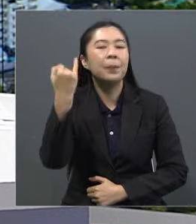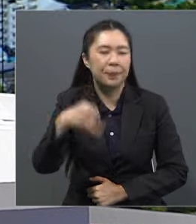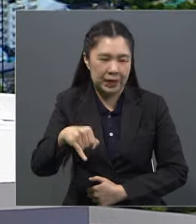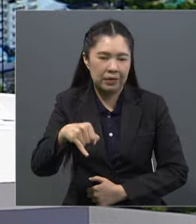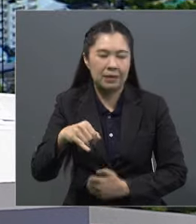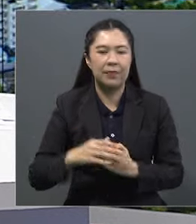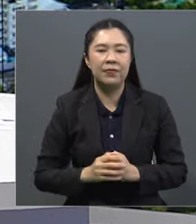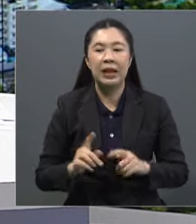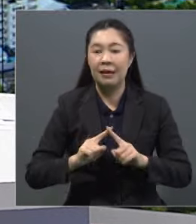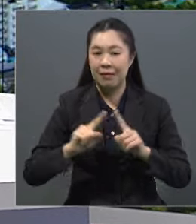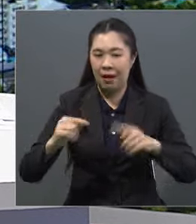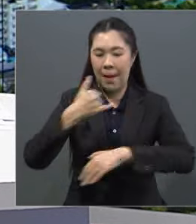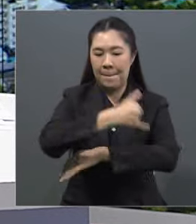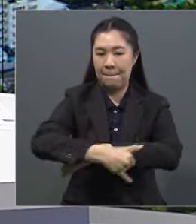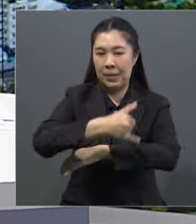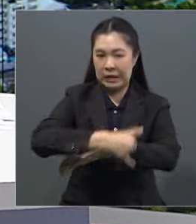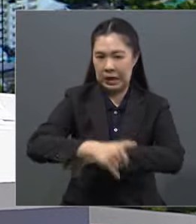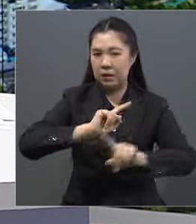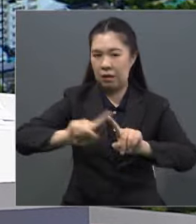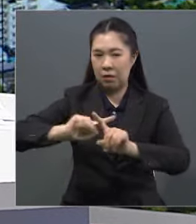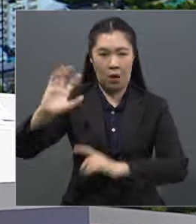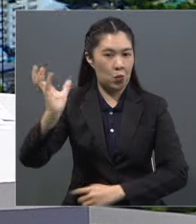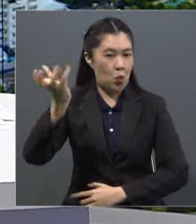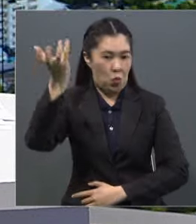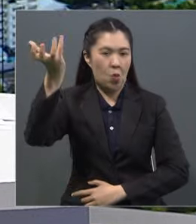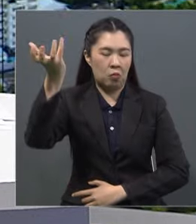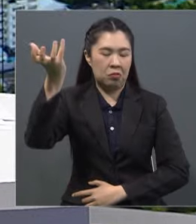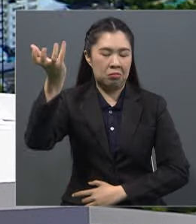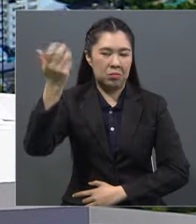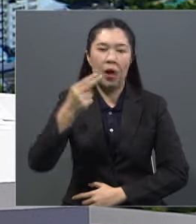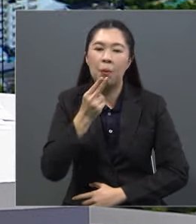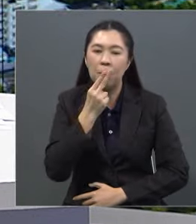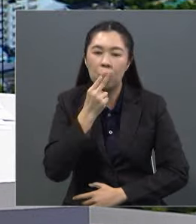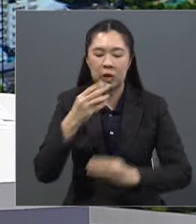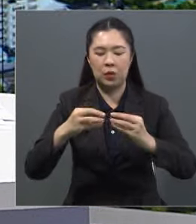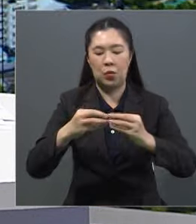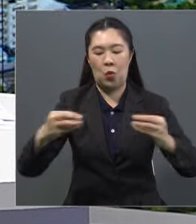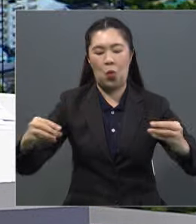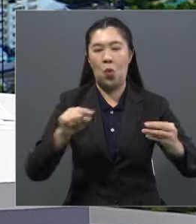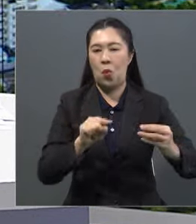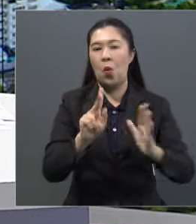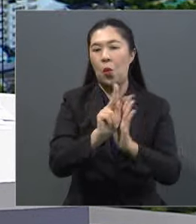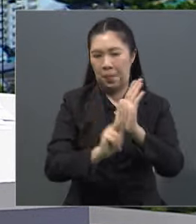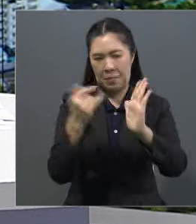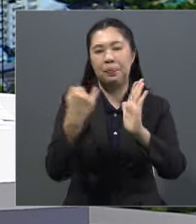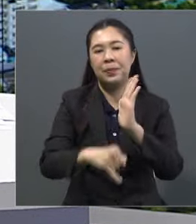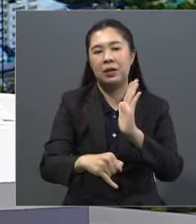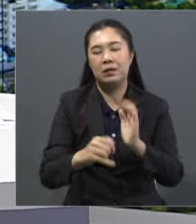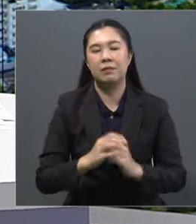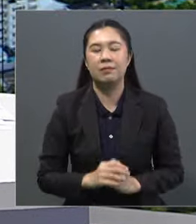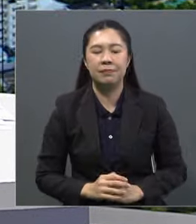แล้วเนี่ยหลายประเทศทั่วโลกเขาก็ยังไม่อนุญาตนะครับให้บุหรี่ไฟฟ้าเป็นสิ่งที่ถูกต้องตามกฎหมาย